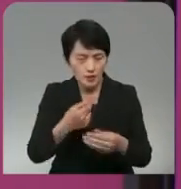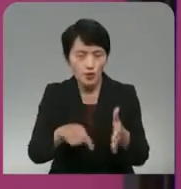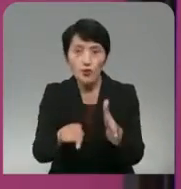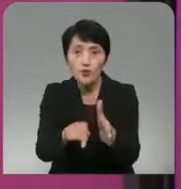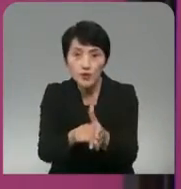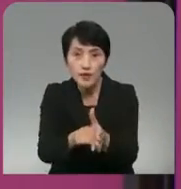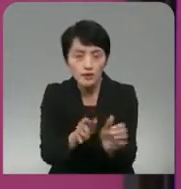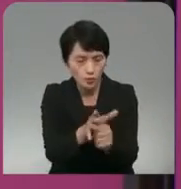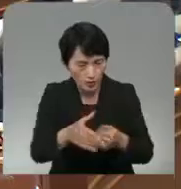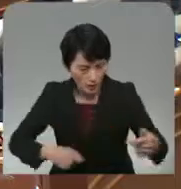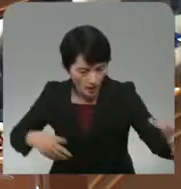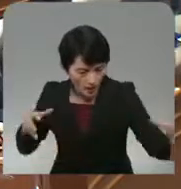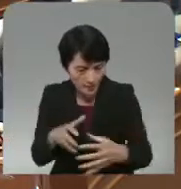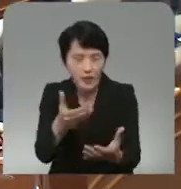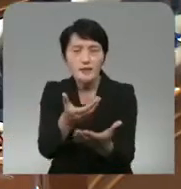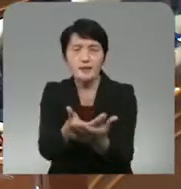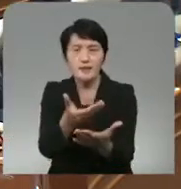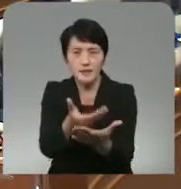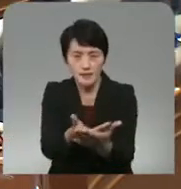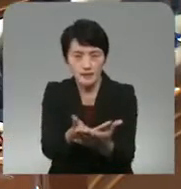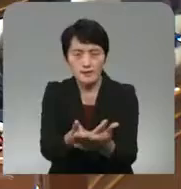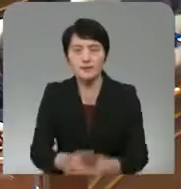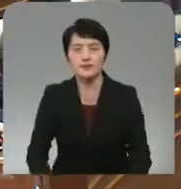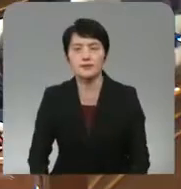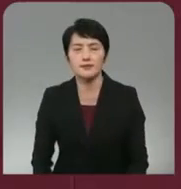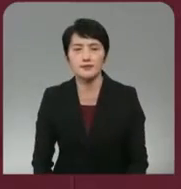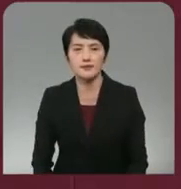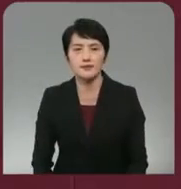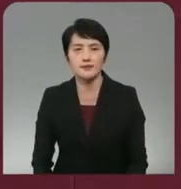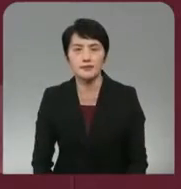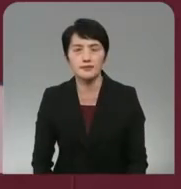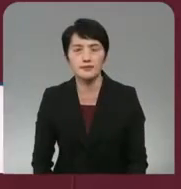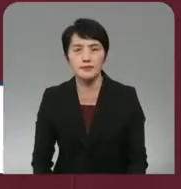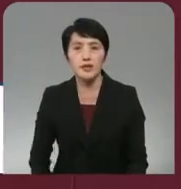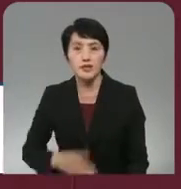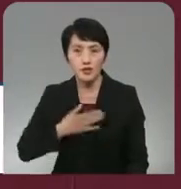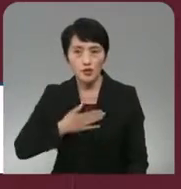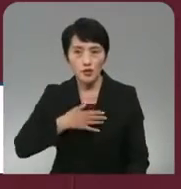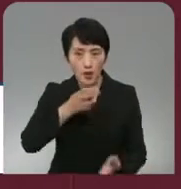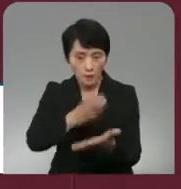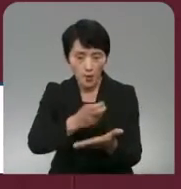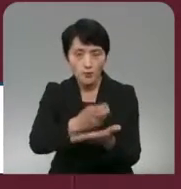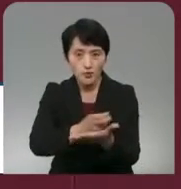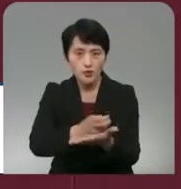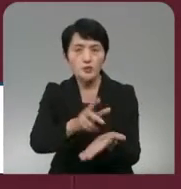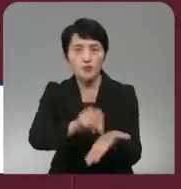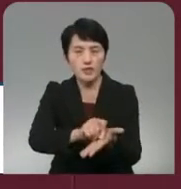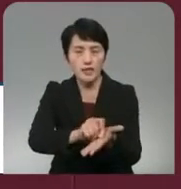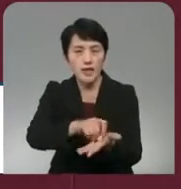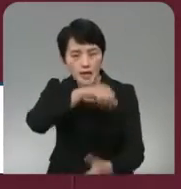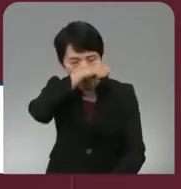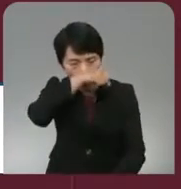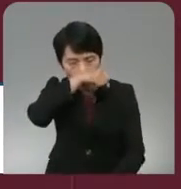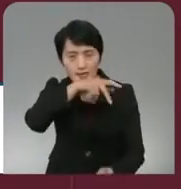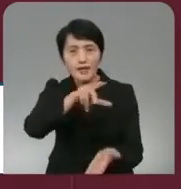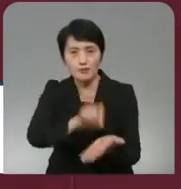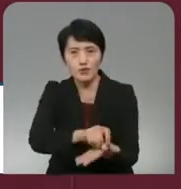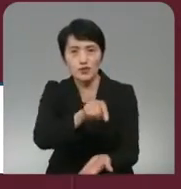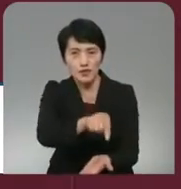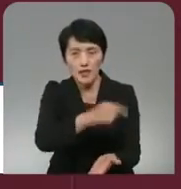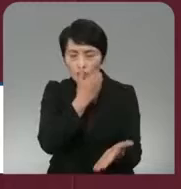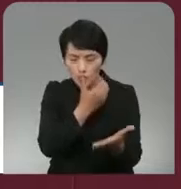убытки в период пандемии кофе 19 глава государства подчеркнул необходимость перестройки